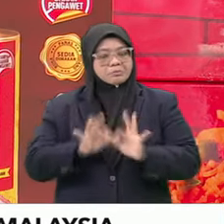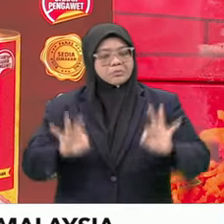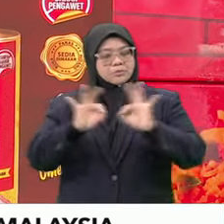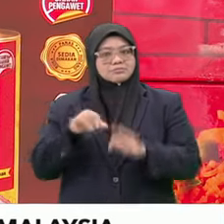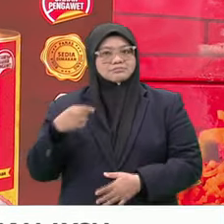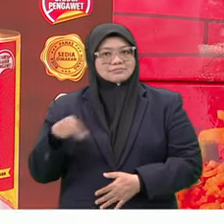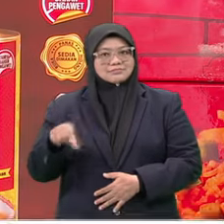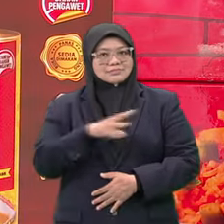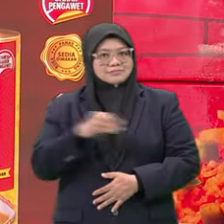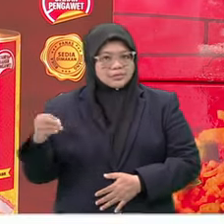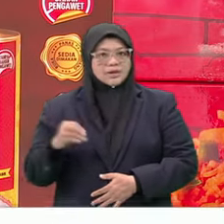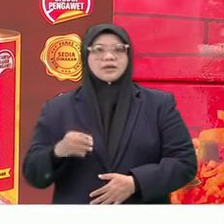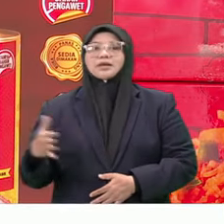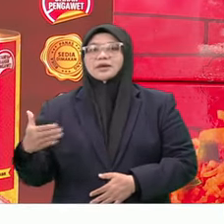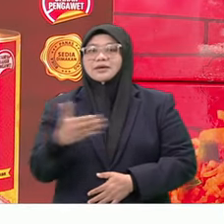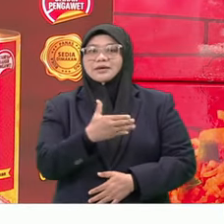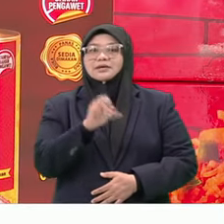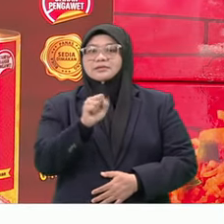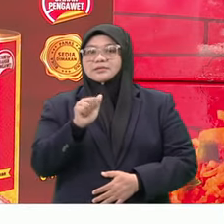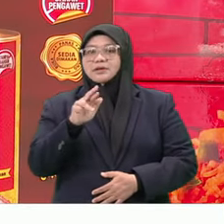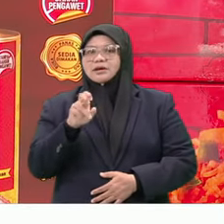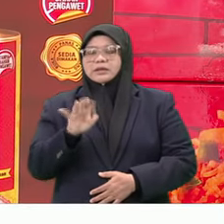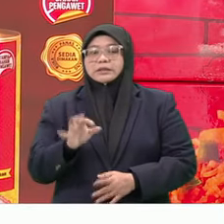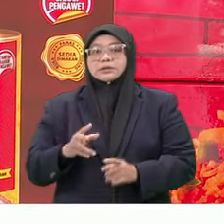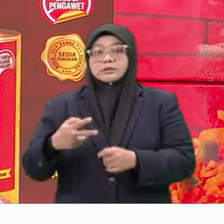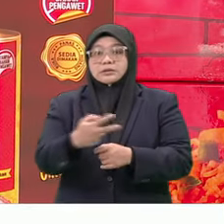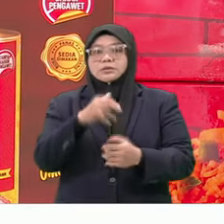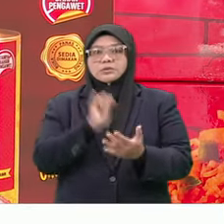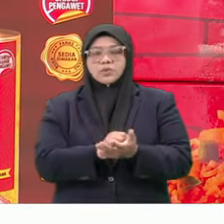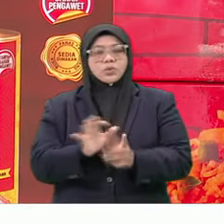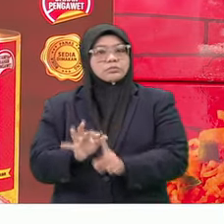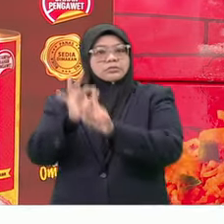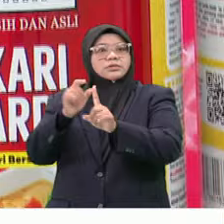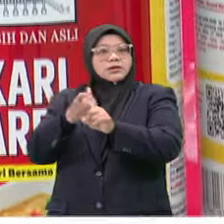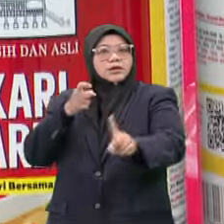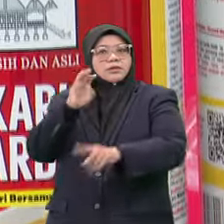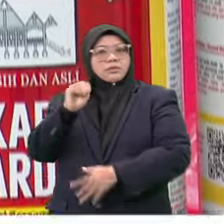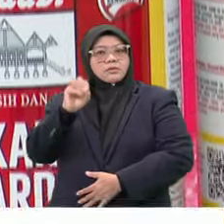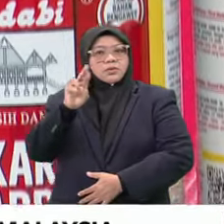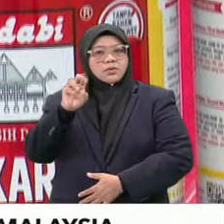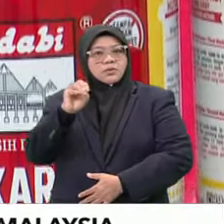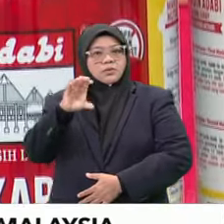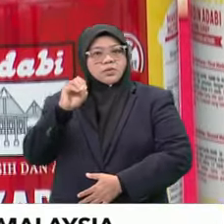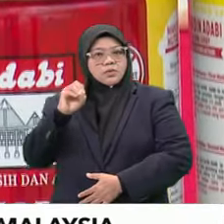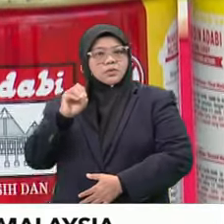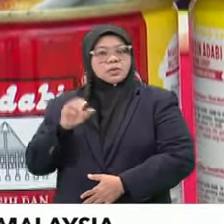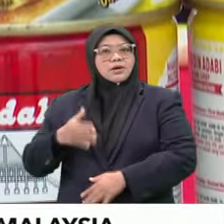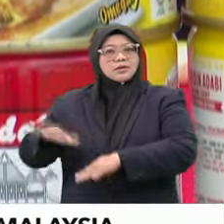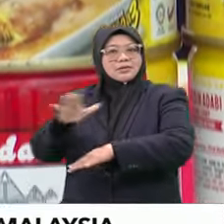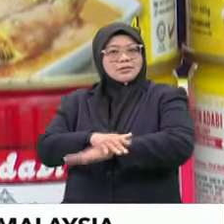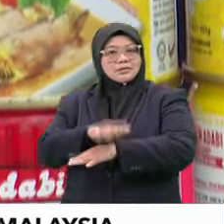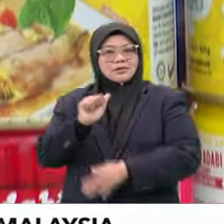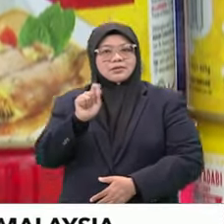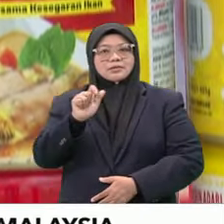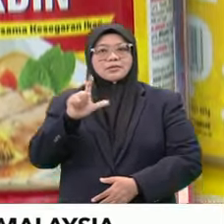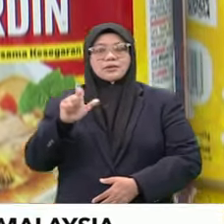jadi ikan sardin kami didatangkan khas daripada negara Morocco, iaitu ikan daripada Lautan Atlantik, dan